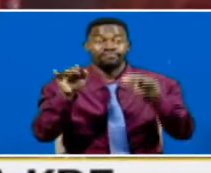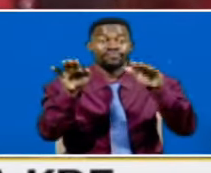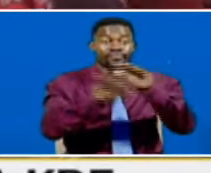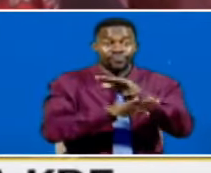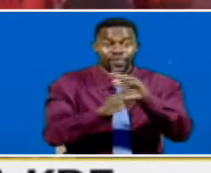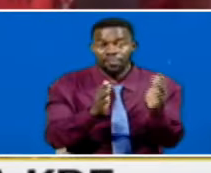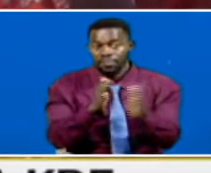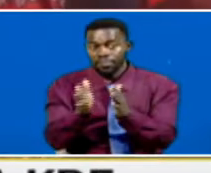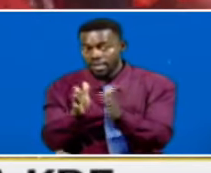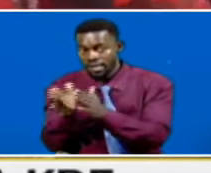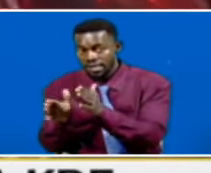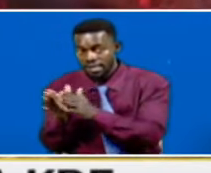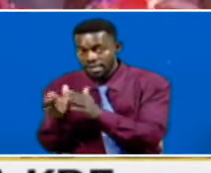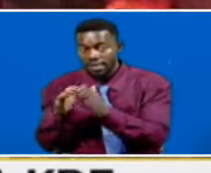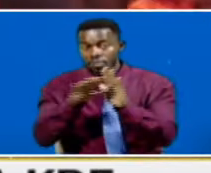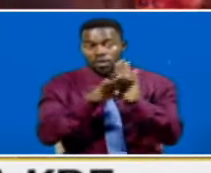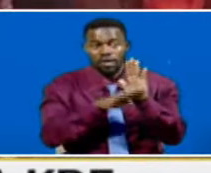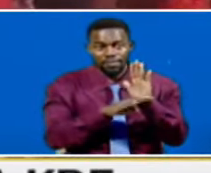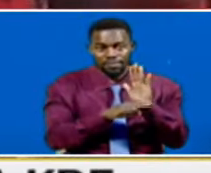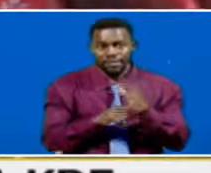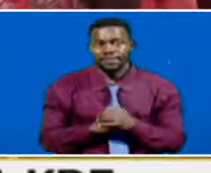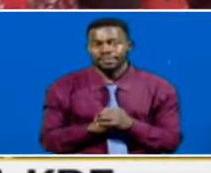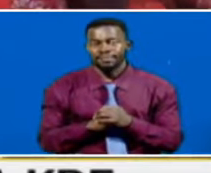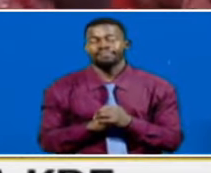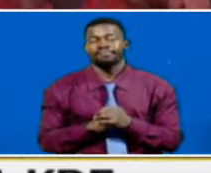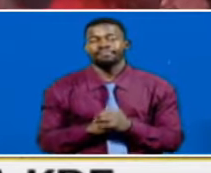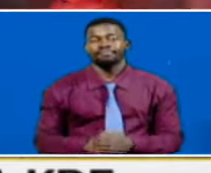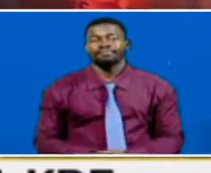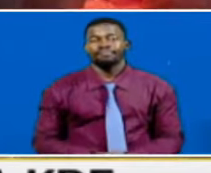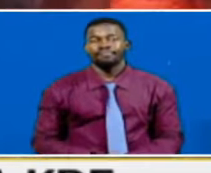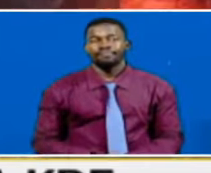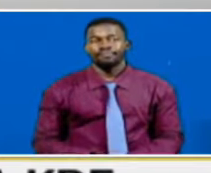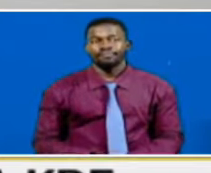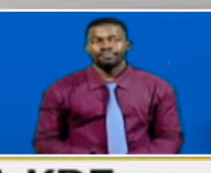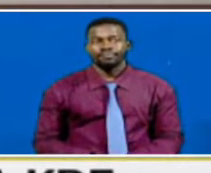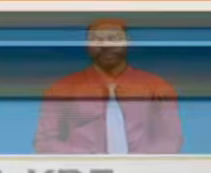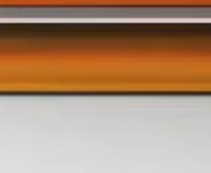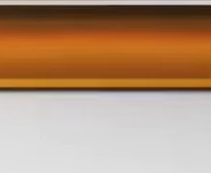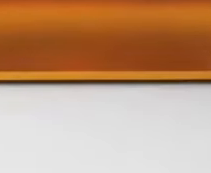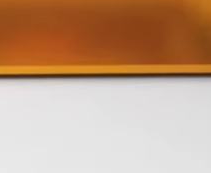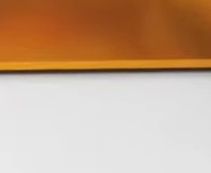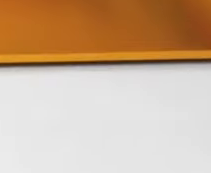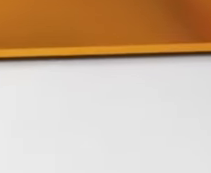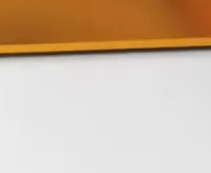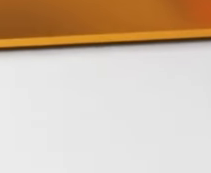ratiba. Grace Nganga, KTN News, Nairobi.